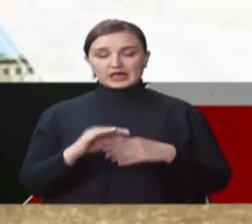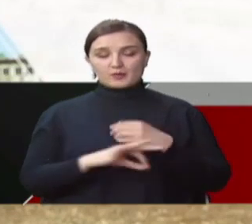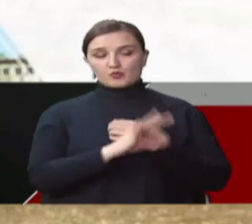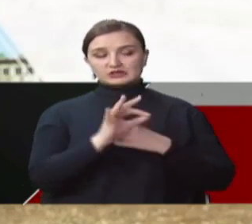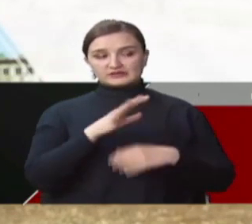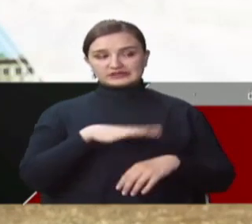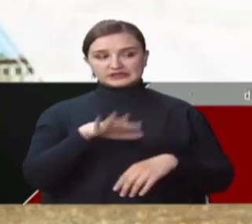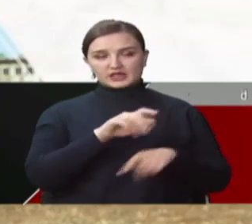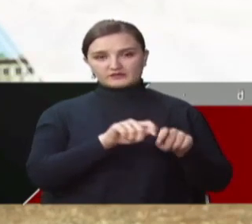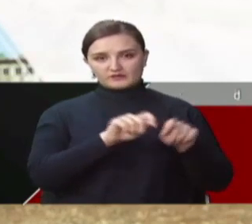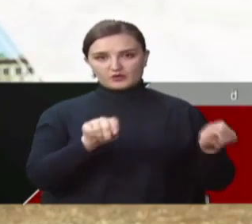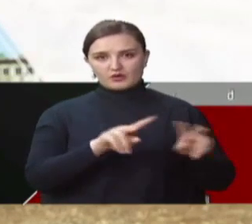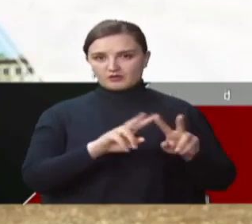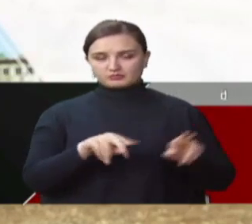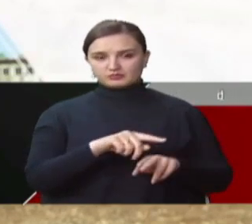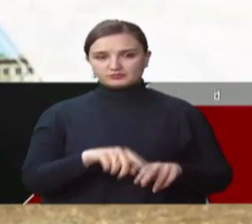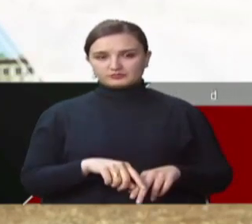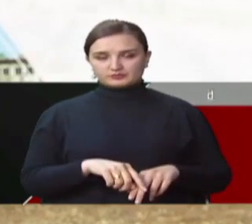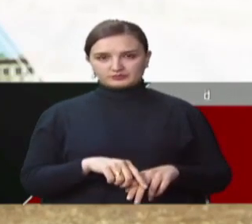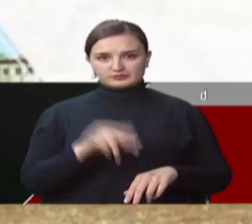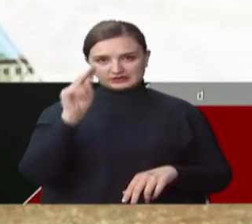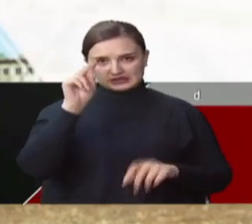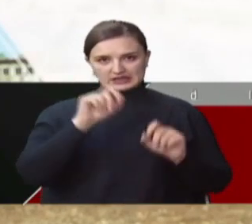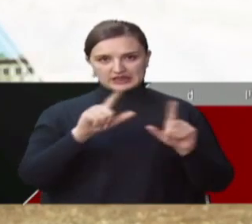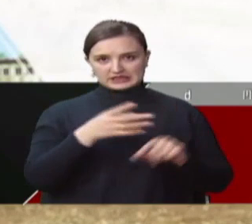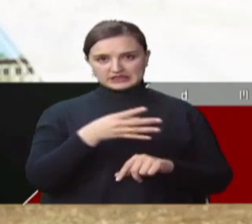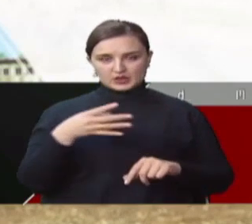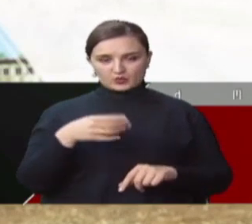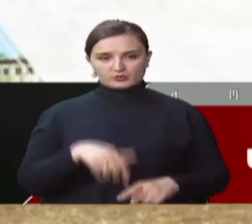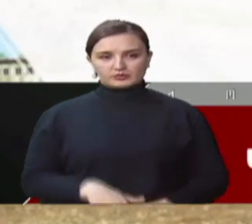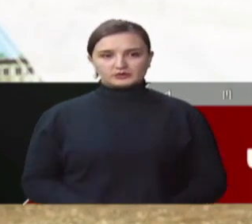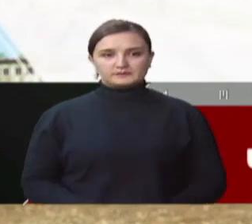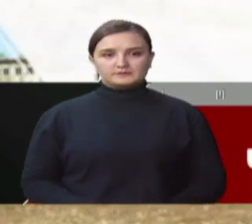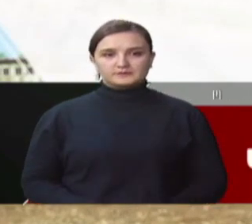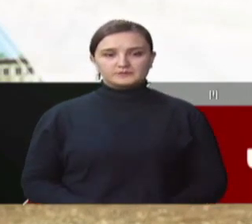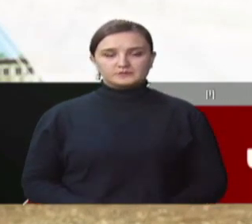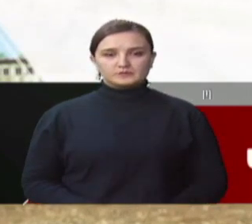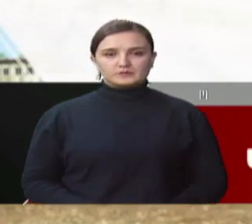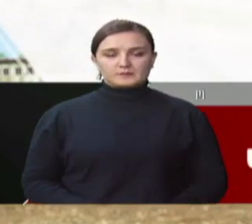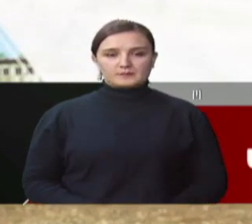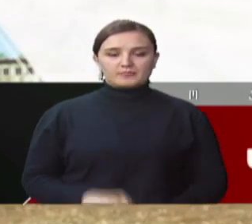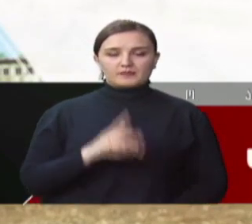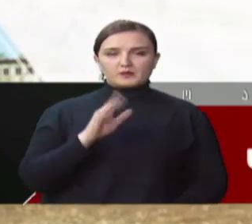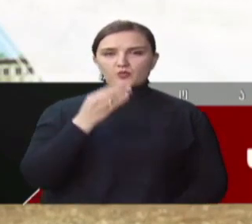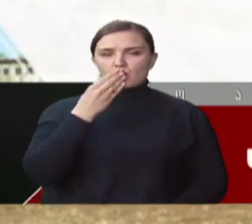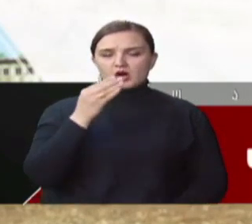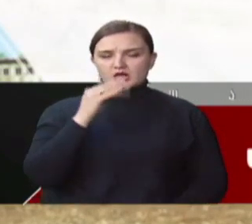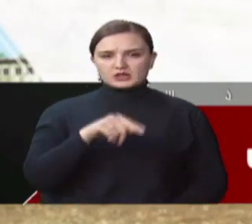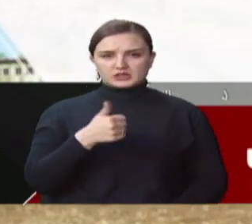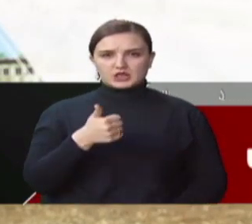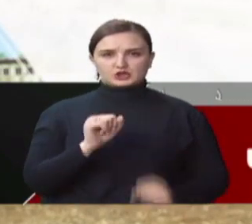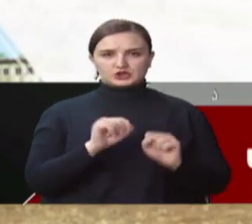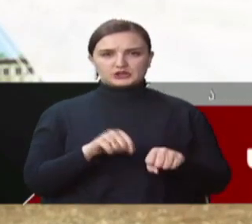საქართველოში გახსნილიყო მსგავსი ლიცეუმი, რომელიც რა თქმა უნდა იქნება დამატებითი უკეთესი და კარგი